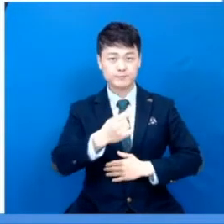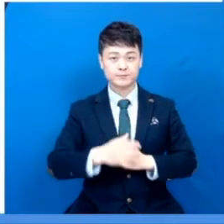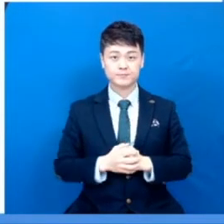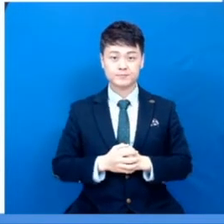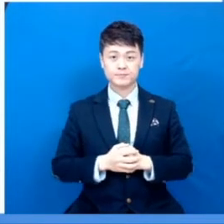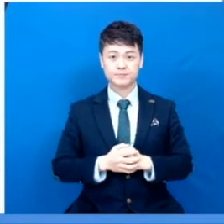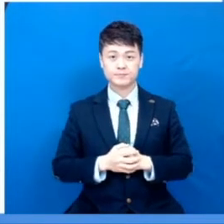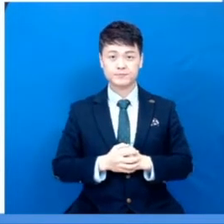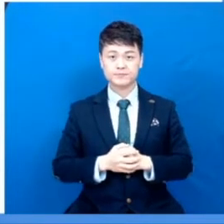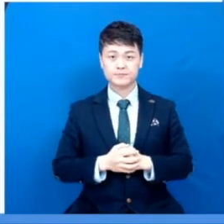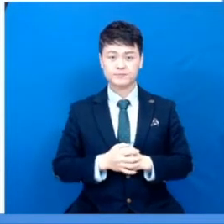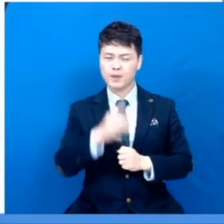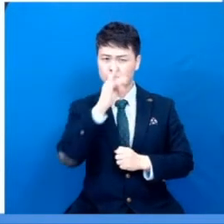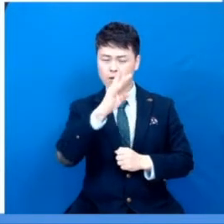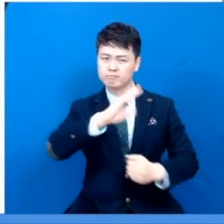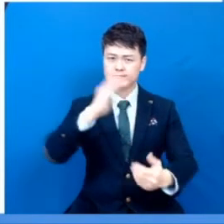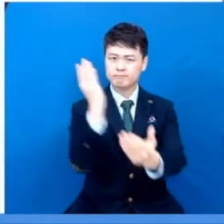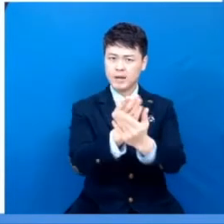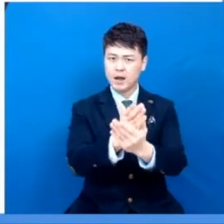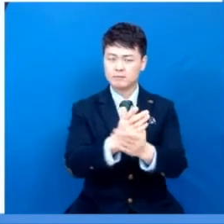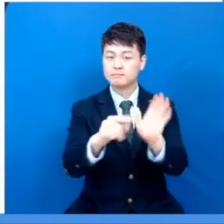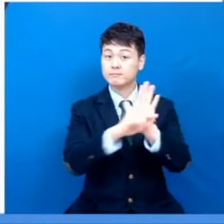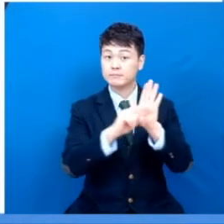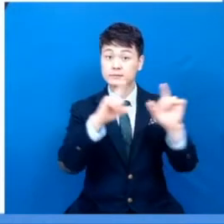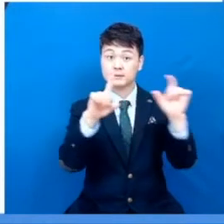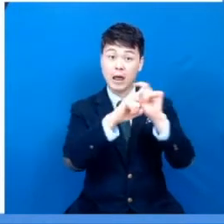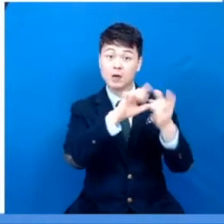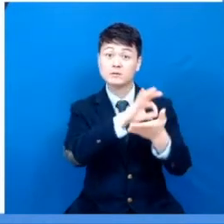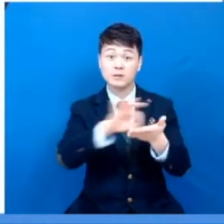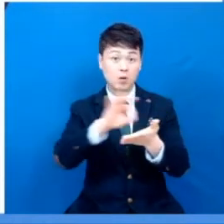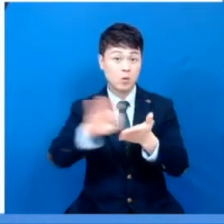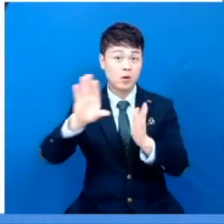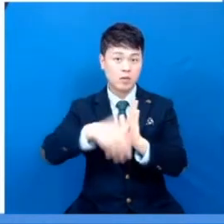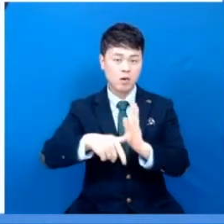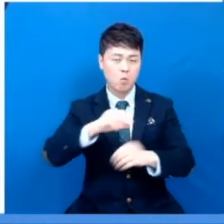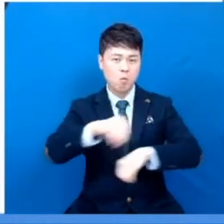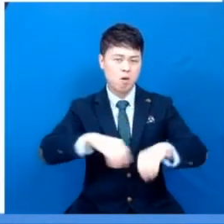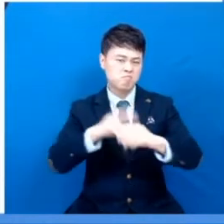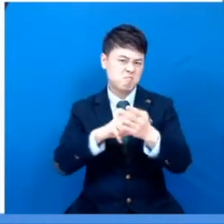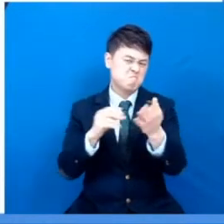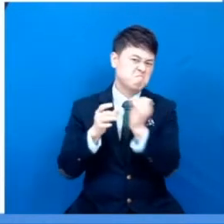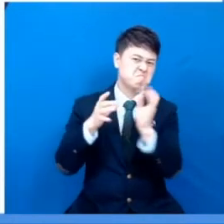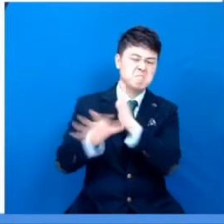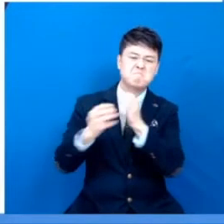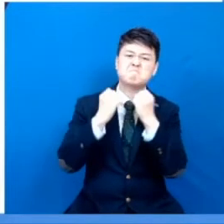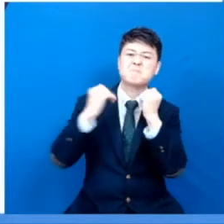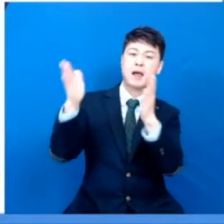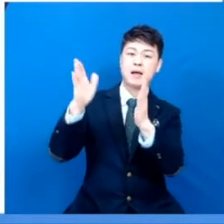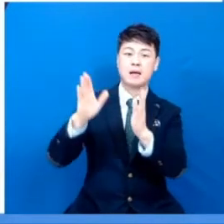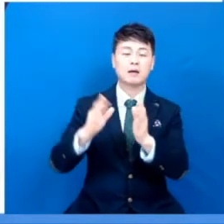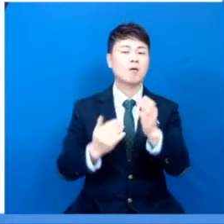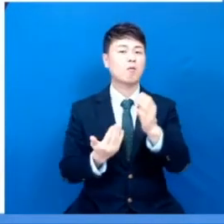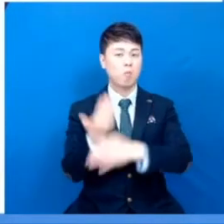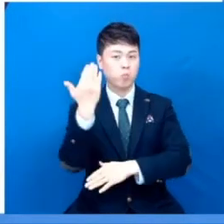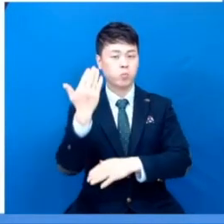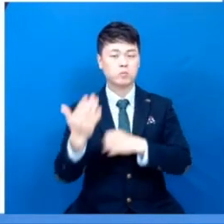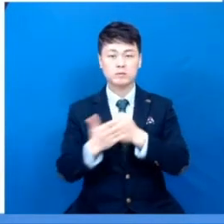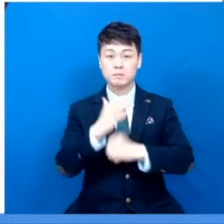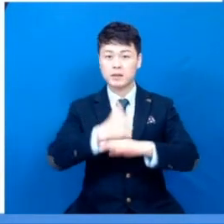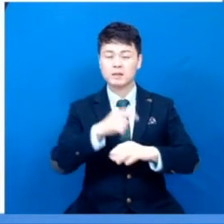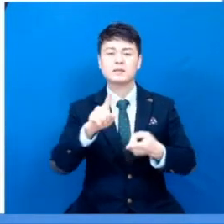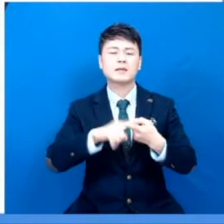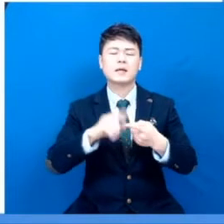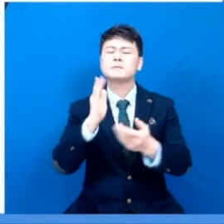안돼 하지마 등의 부정적 단어를 사용할 경우 도전 행동이 커지기 때문에 이러한 피드백은